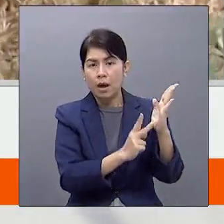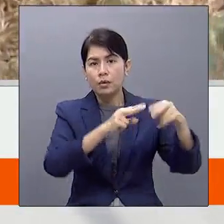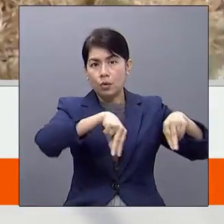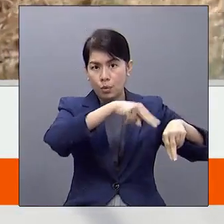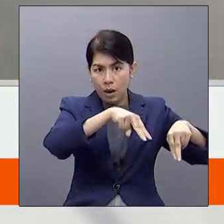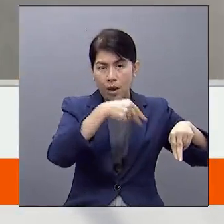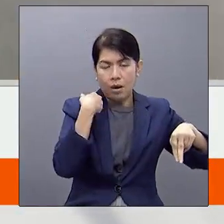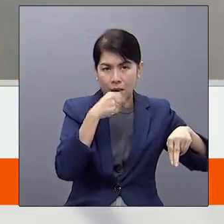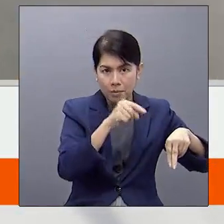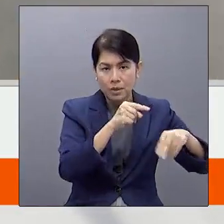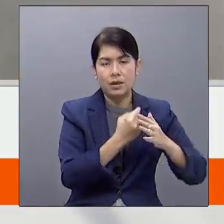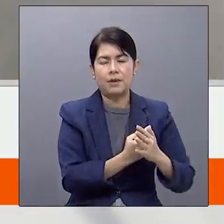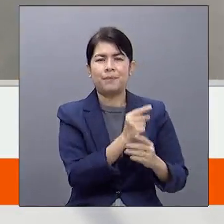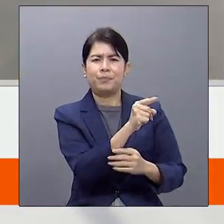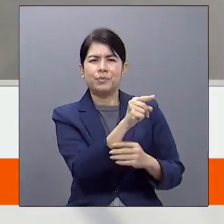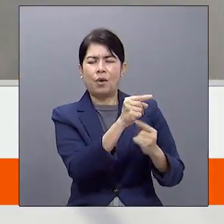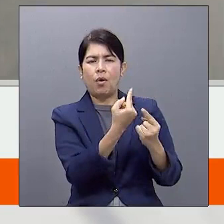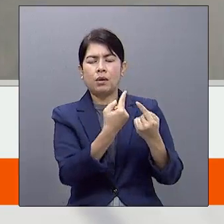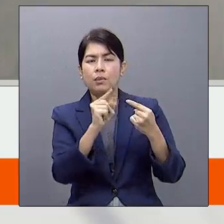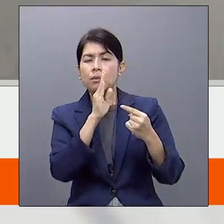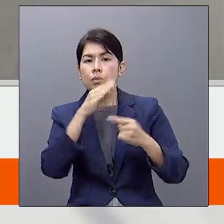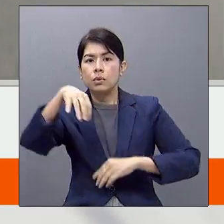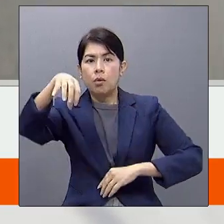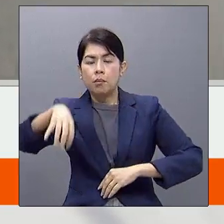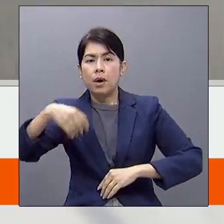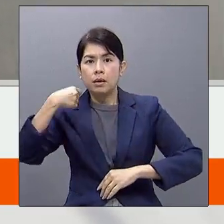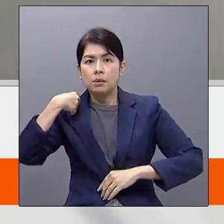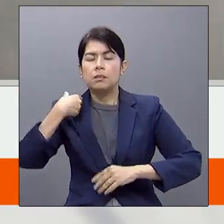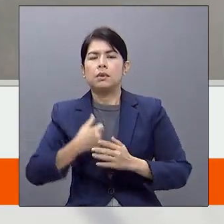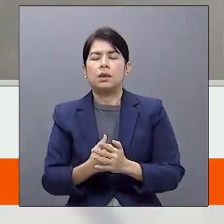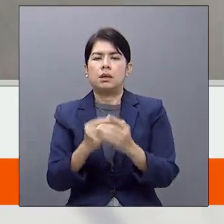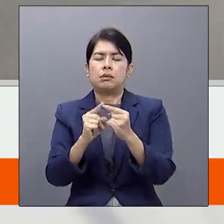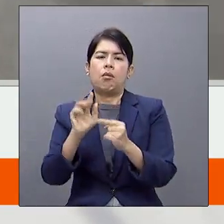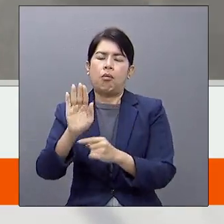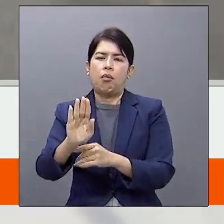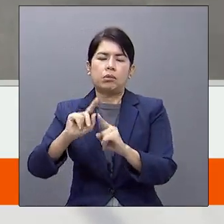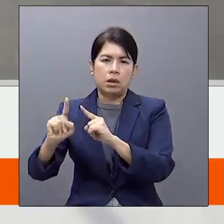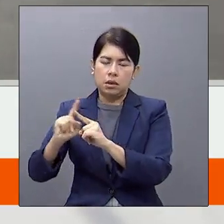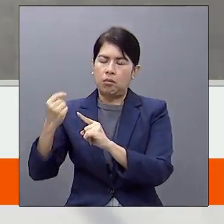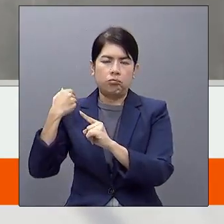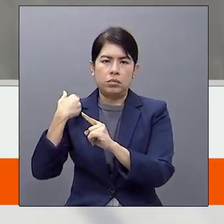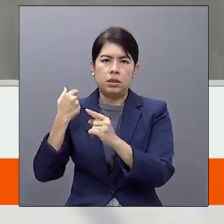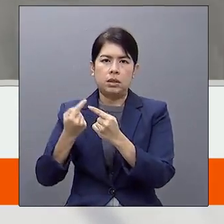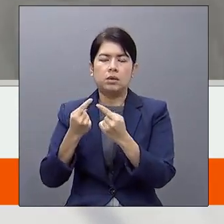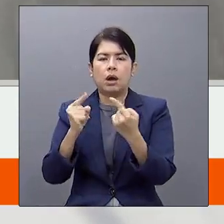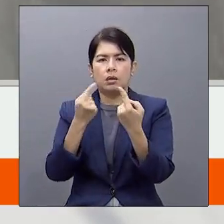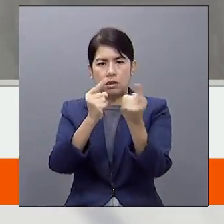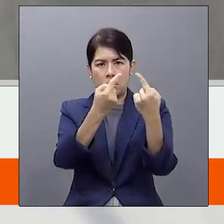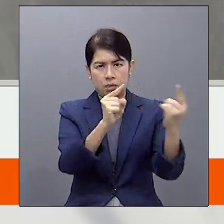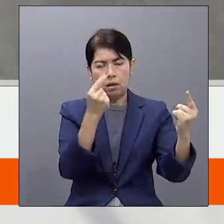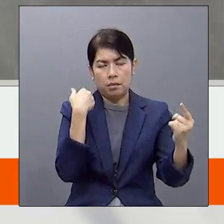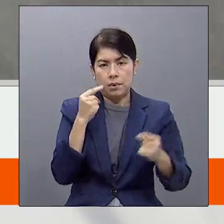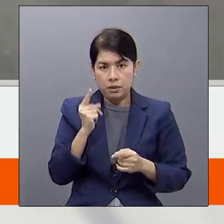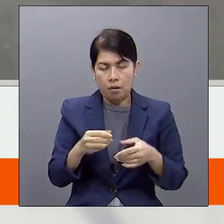ที่ป่าคือป่าอนุรักษ์เนี่ยโอนของเขาเนี่ยถึงมีเยอะนะครับแต่ก็ไม่พอหลายป่านี่ยังต้องโวยก็ต้องมีการระดมก